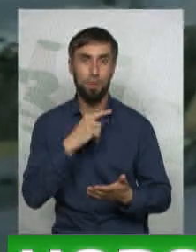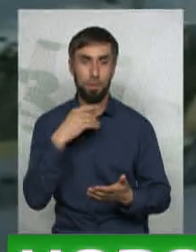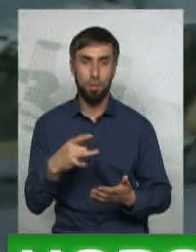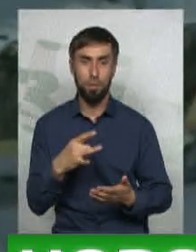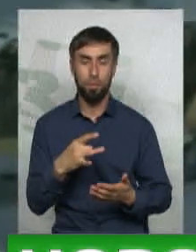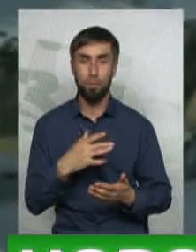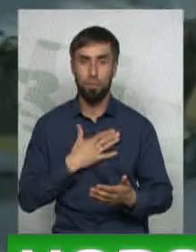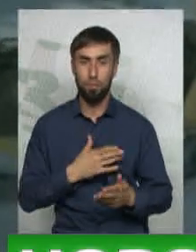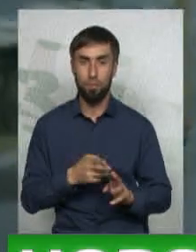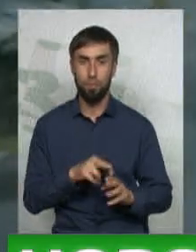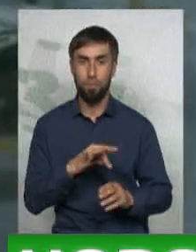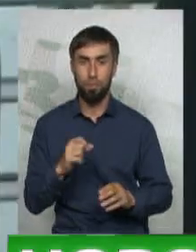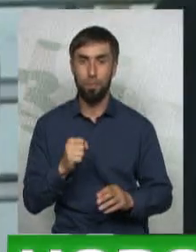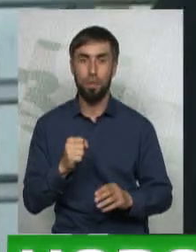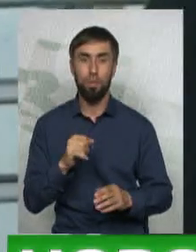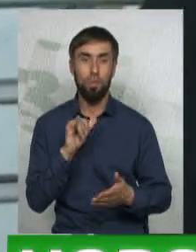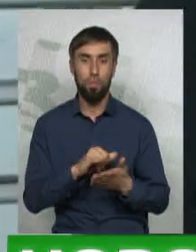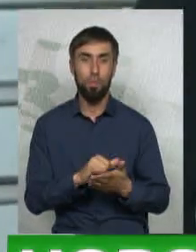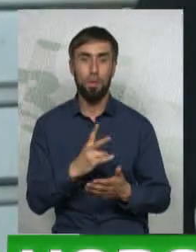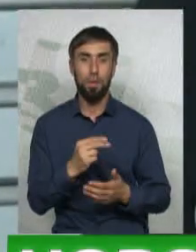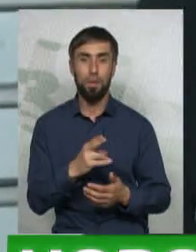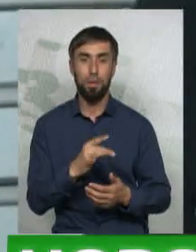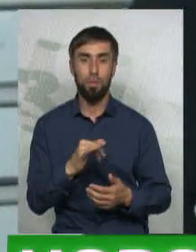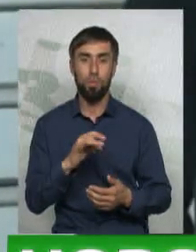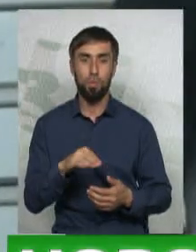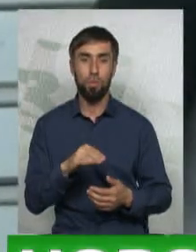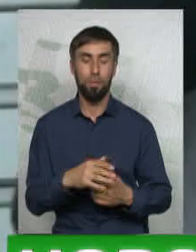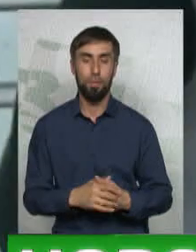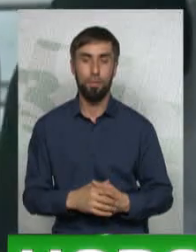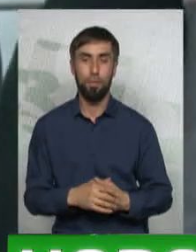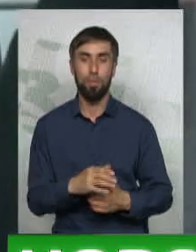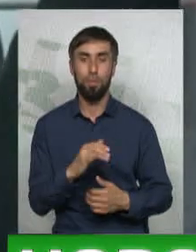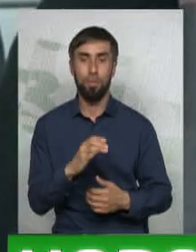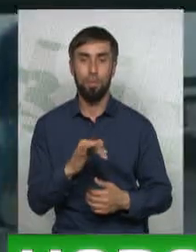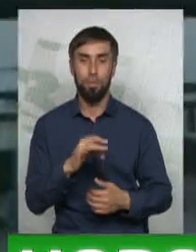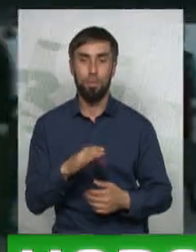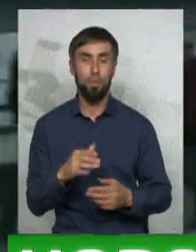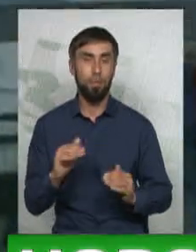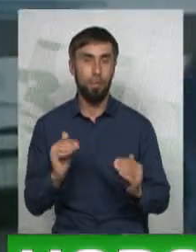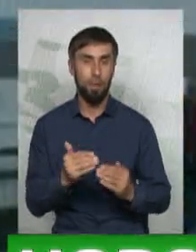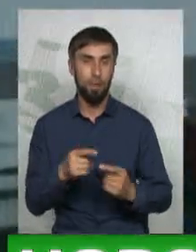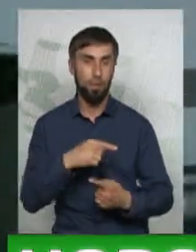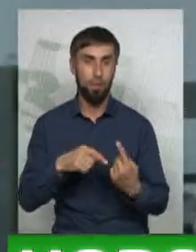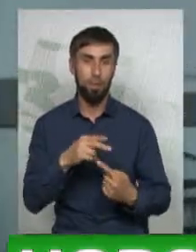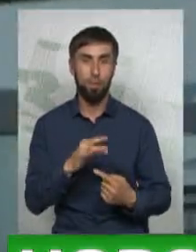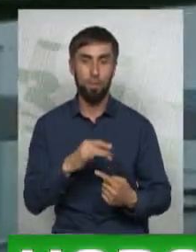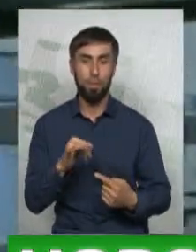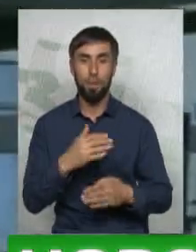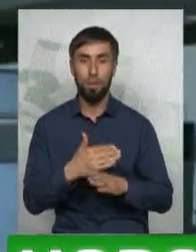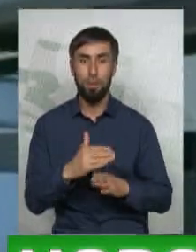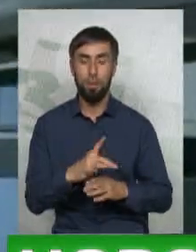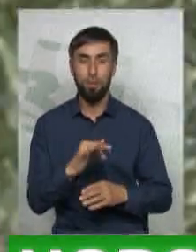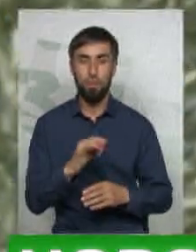Ингушетии, удовлетворенностью процедурой постановки на кадастровый учет, удовлетворенностью субъектов малого предпринимательства, доступностью кредитных